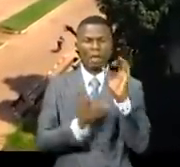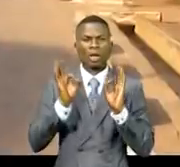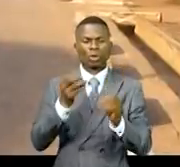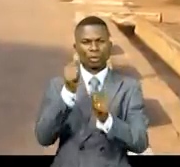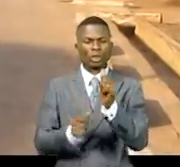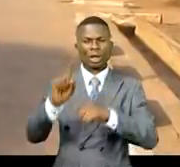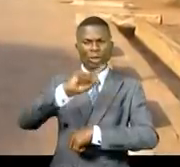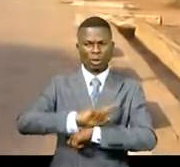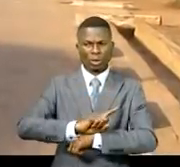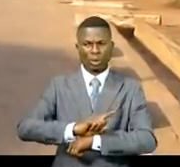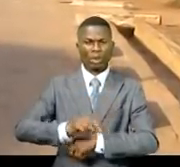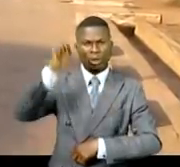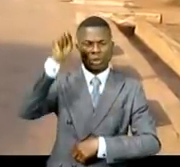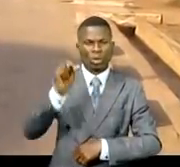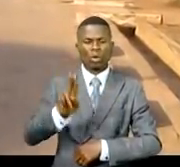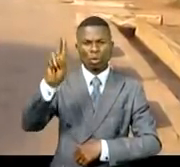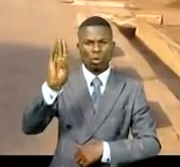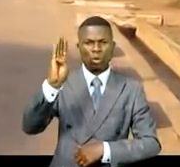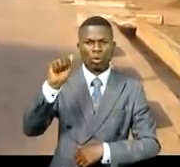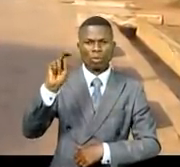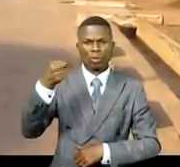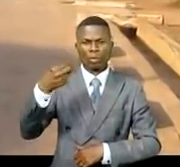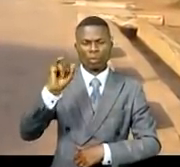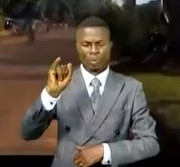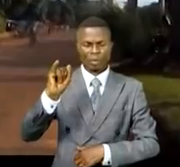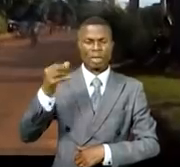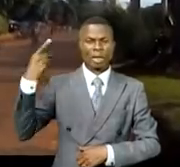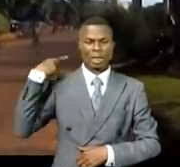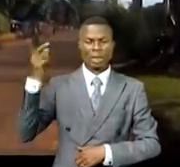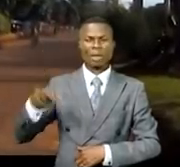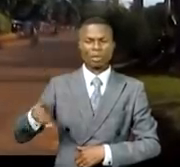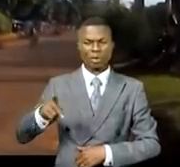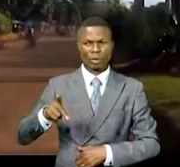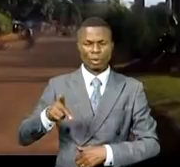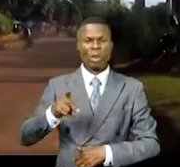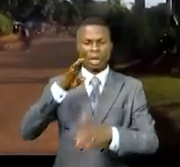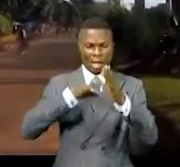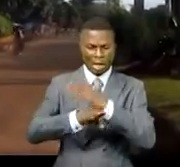jour. Dans le Nord Ubangi, les députés provinciaux ont compris la vision que prend le